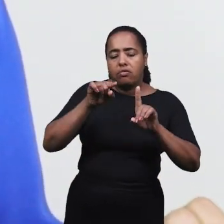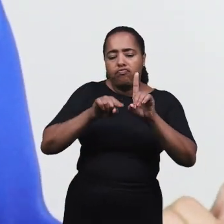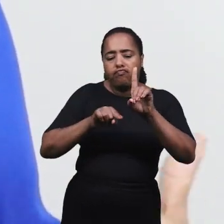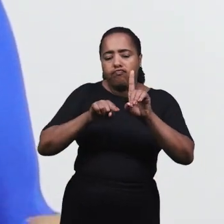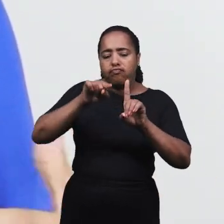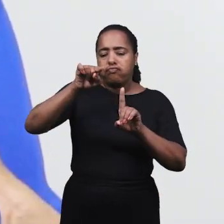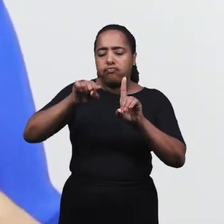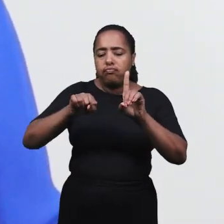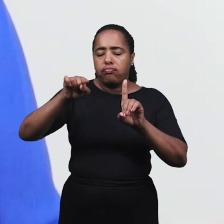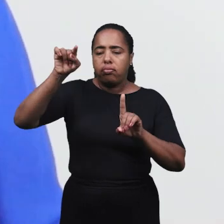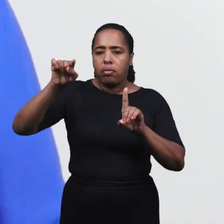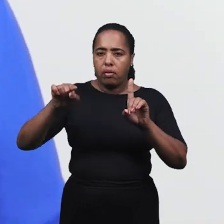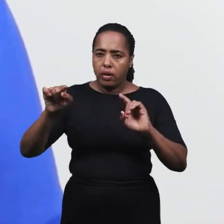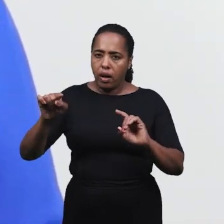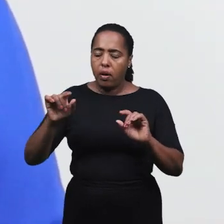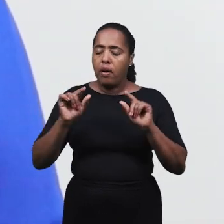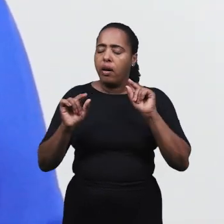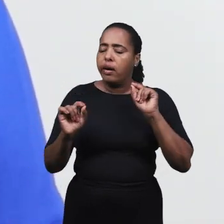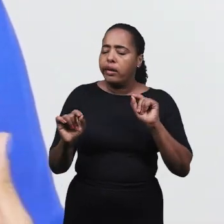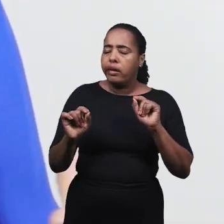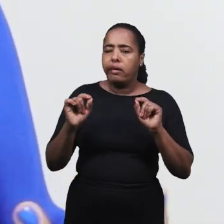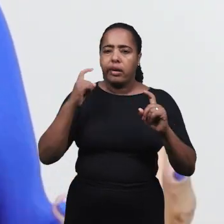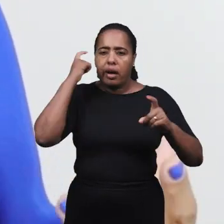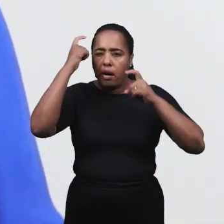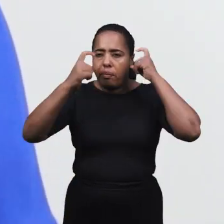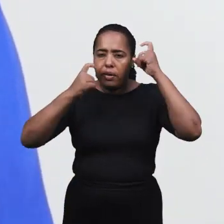indépendante euh,